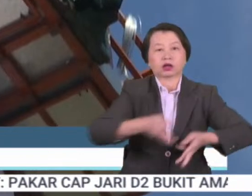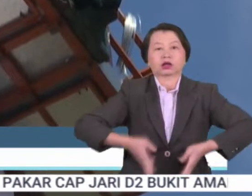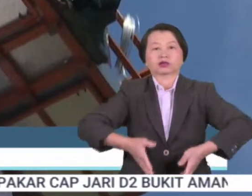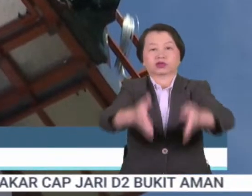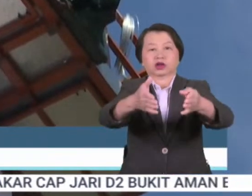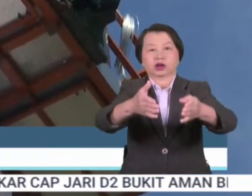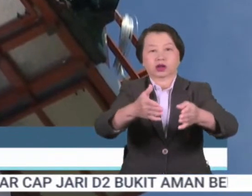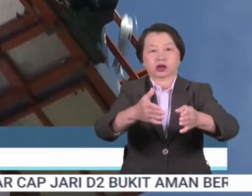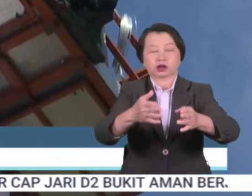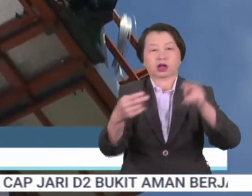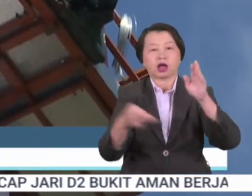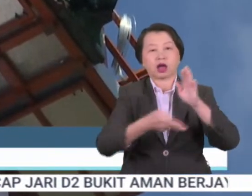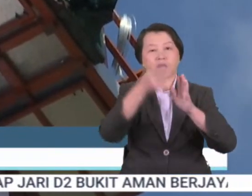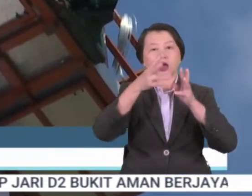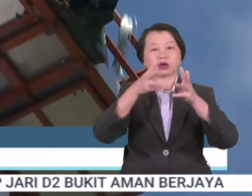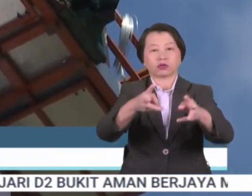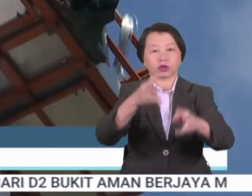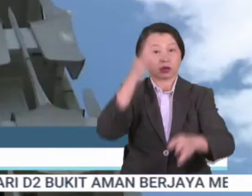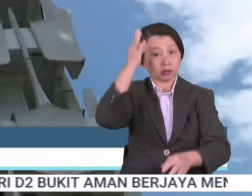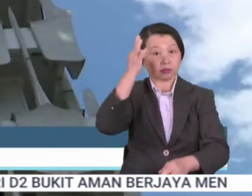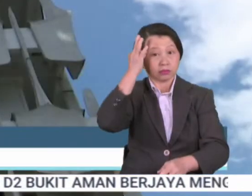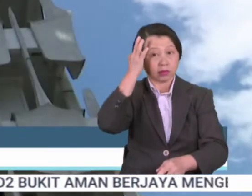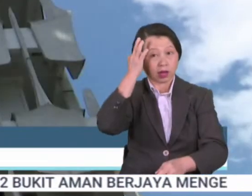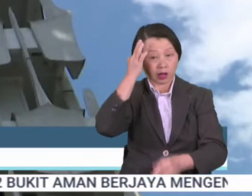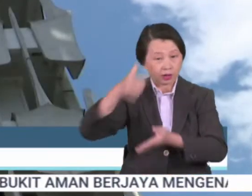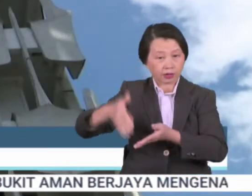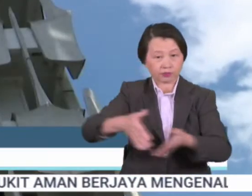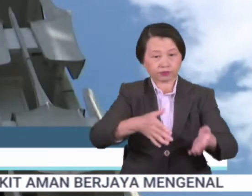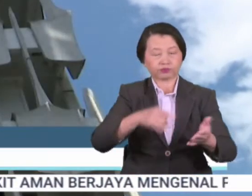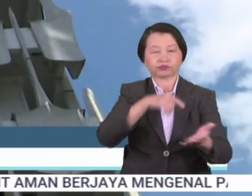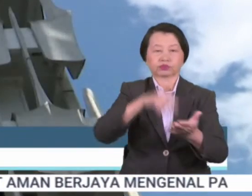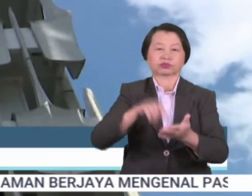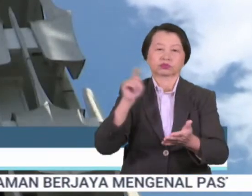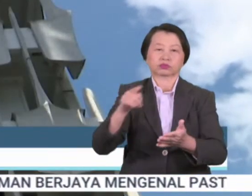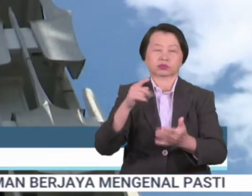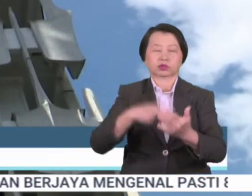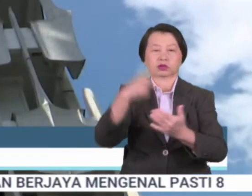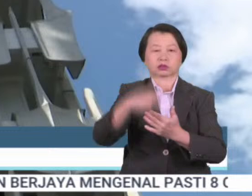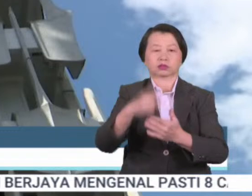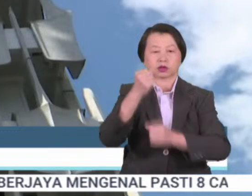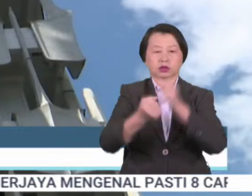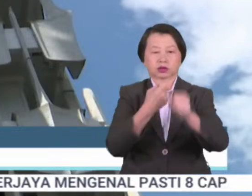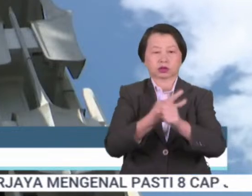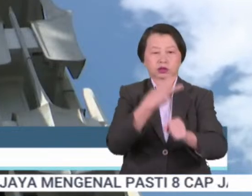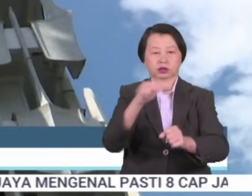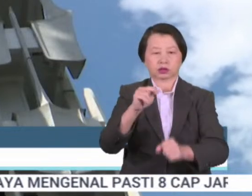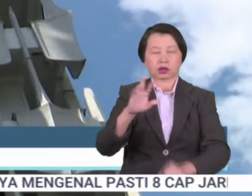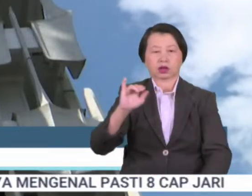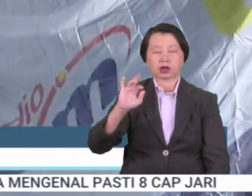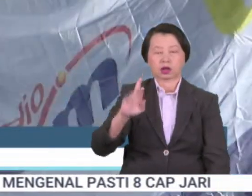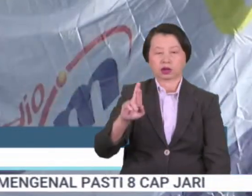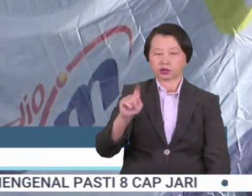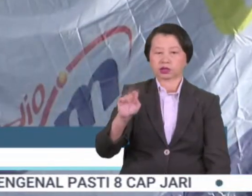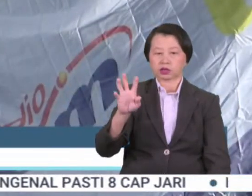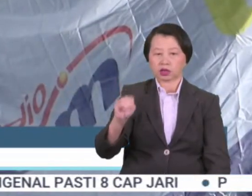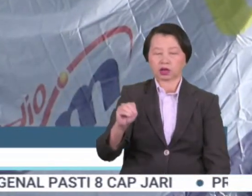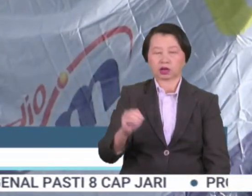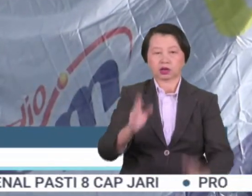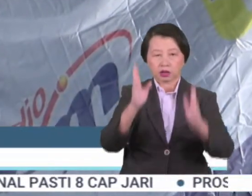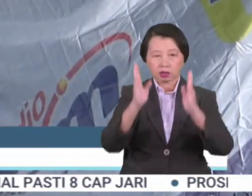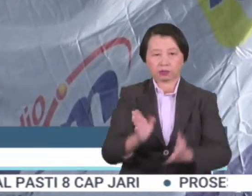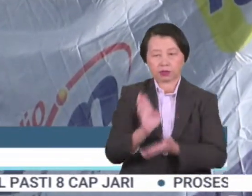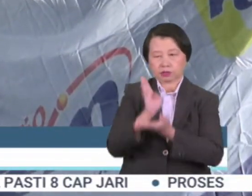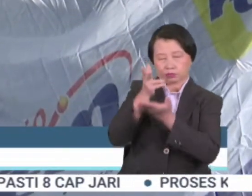persekutuan ianya adalah merupakan acara tahunan pihak jabatan penyiaran Malaysia RTM selaku badan